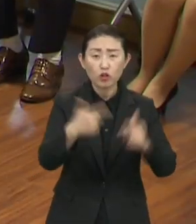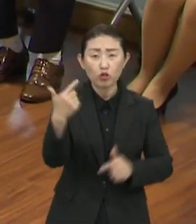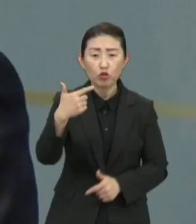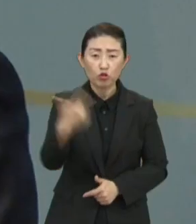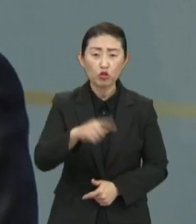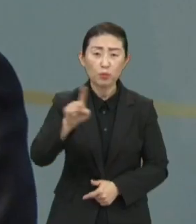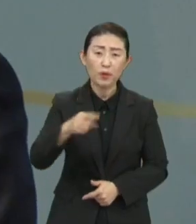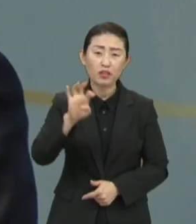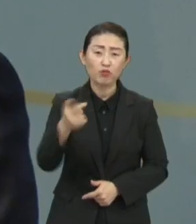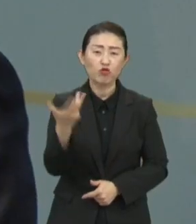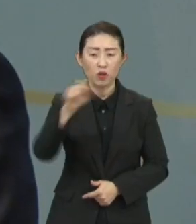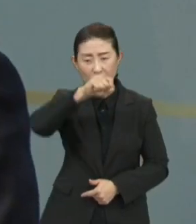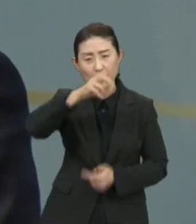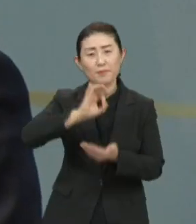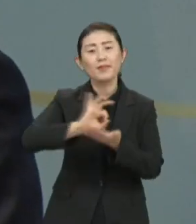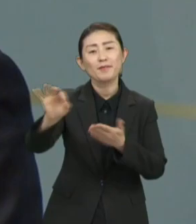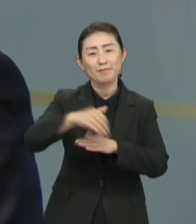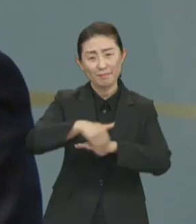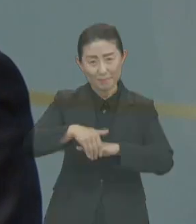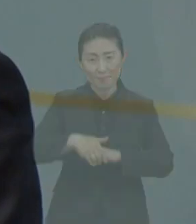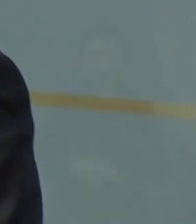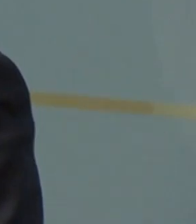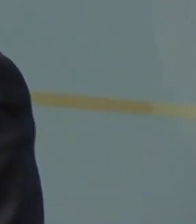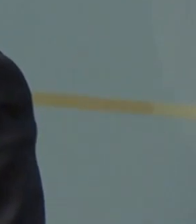646억원 a 비용을 투입할 계획입니다